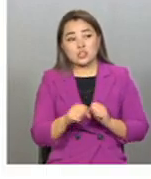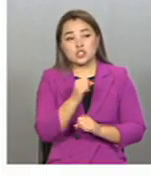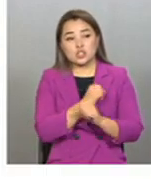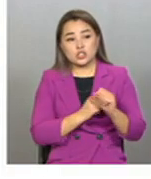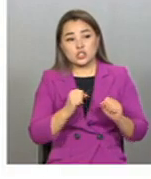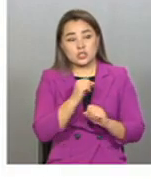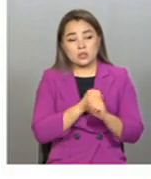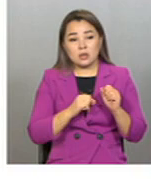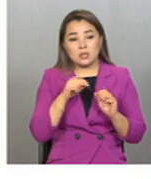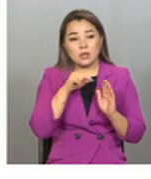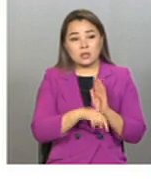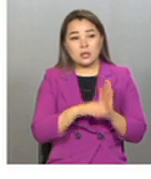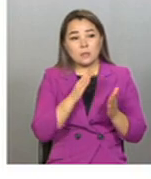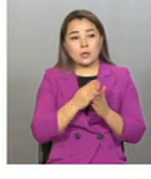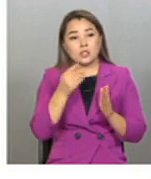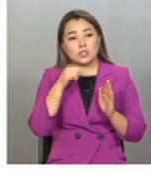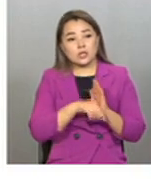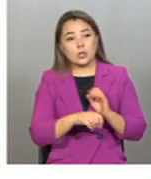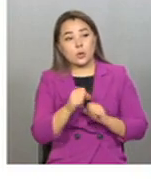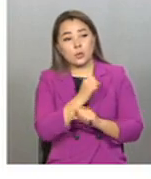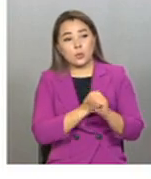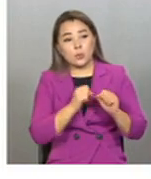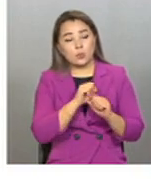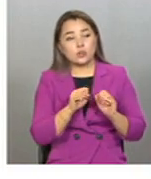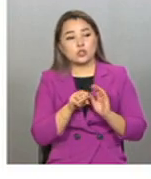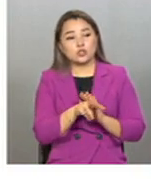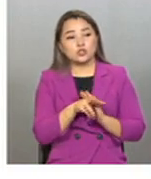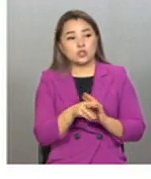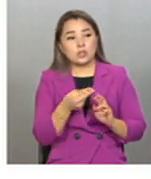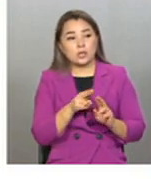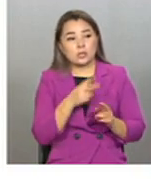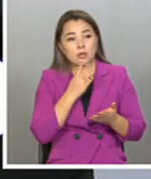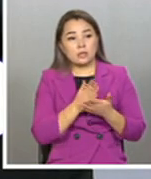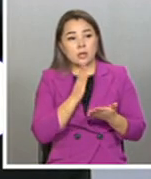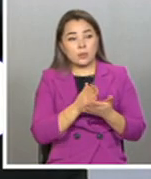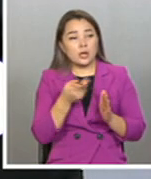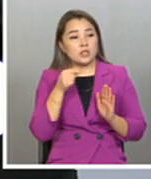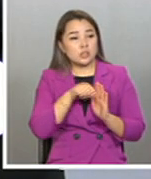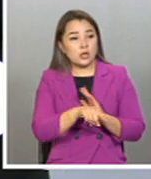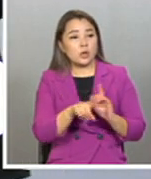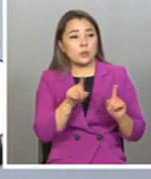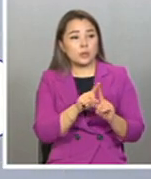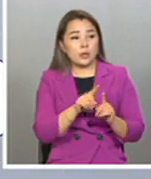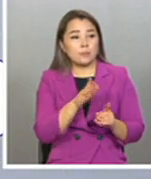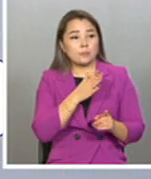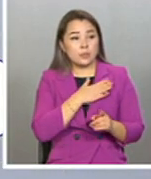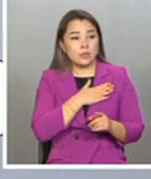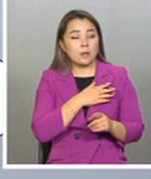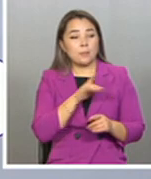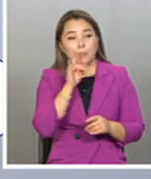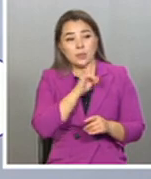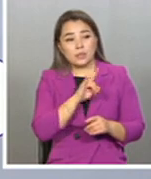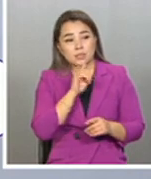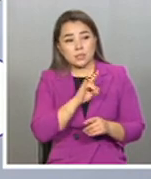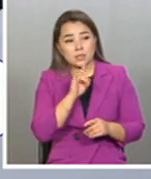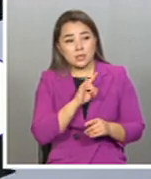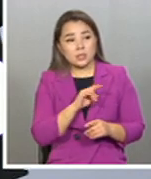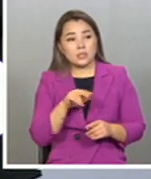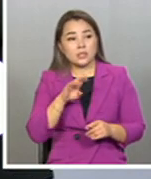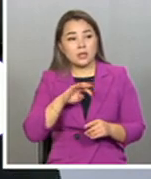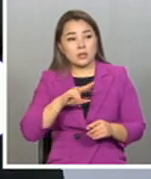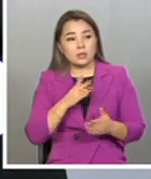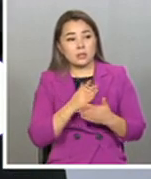ондай қозғалтқышты біз іштен жанатын қозғалтқыш деп атаймыз. Іштен жанатын қозғалтқыштарға бізге бензинді және дизельді